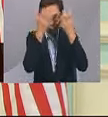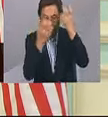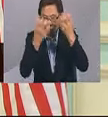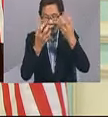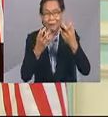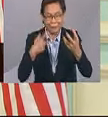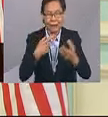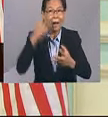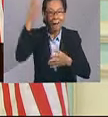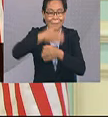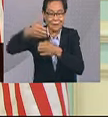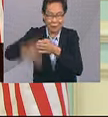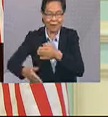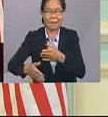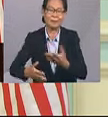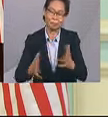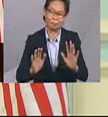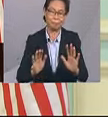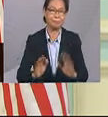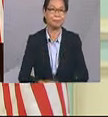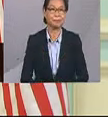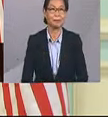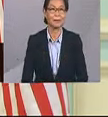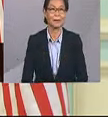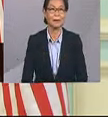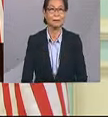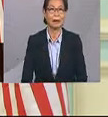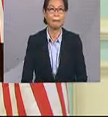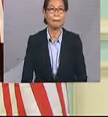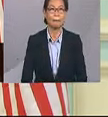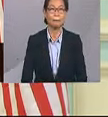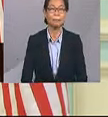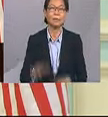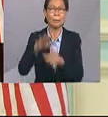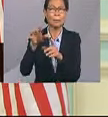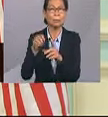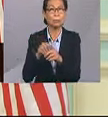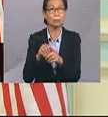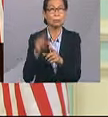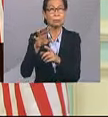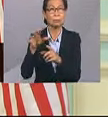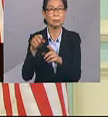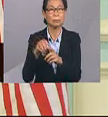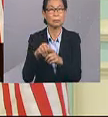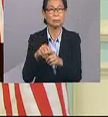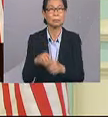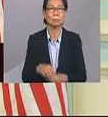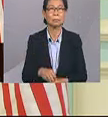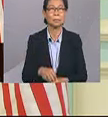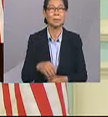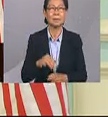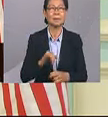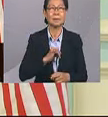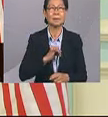kita selesaikanlah. Ya, kita akan selesaikan. Yang termasuklah yang apa lagi yang disebut